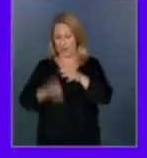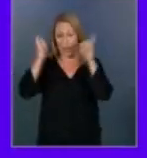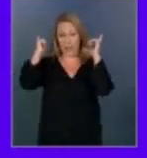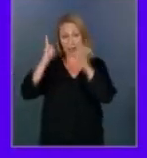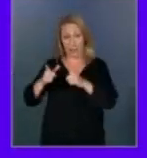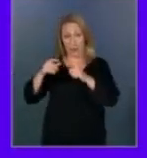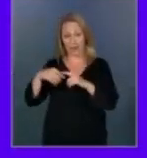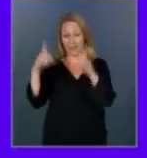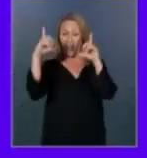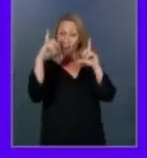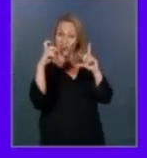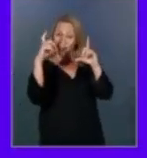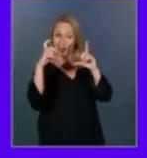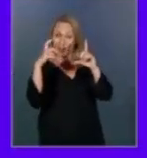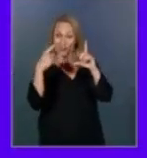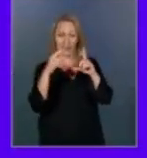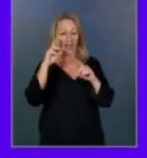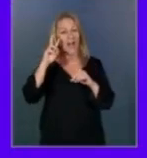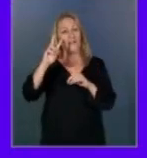και φωτογραφίζονται